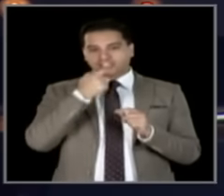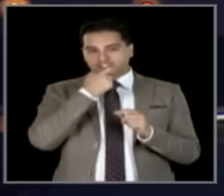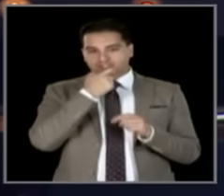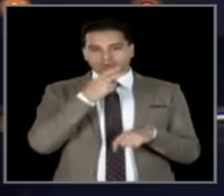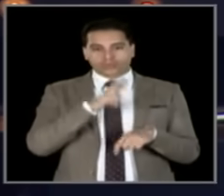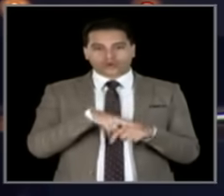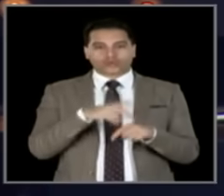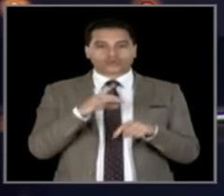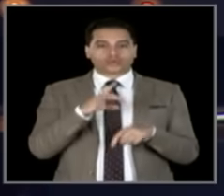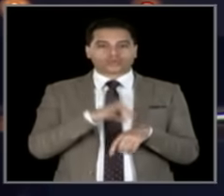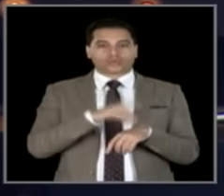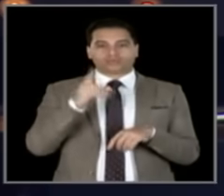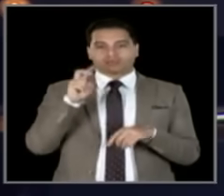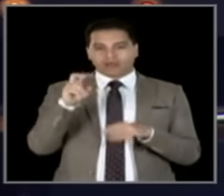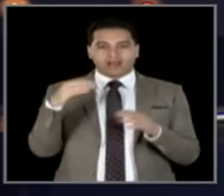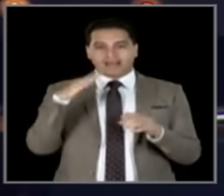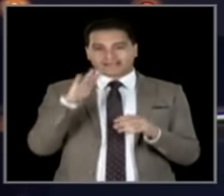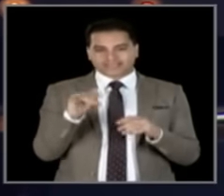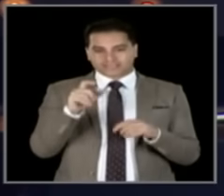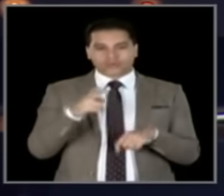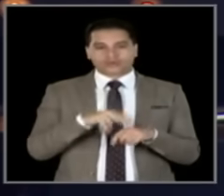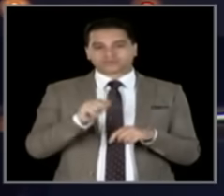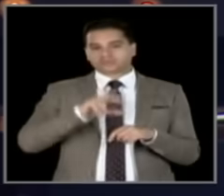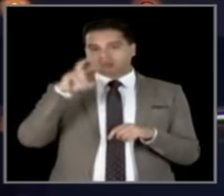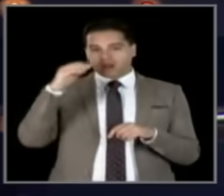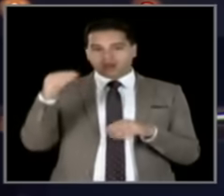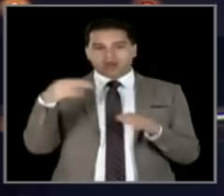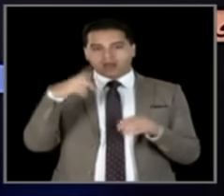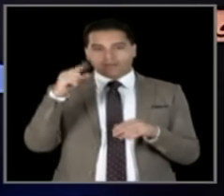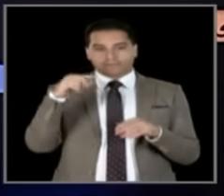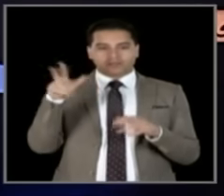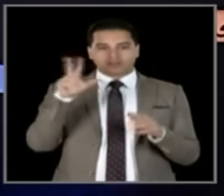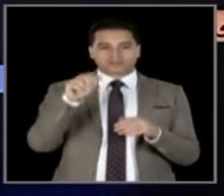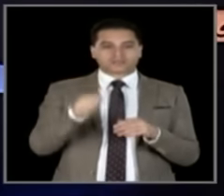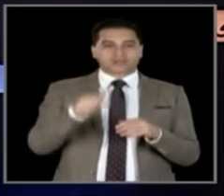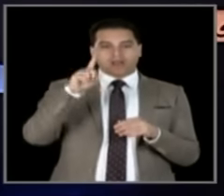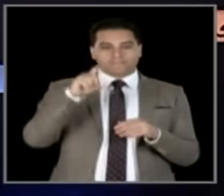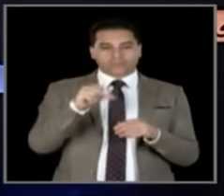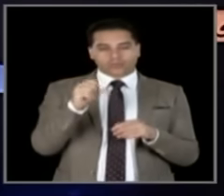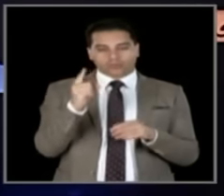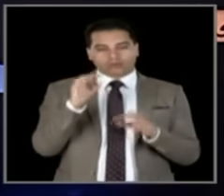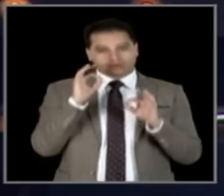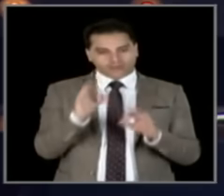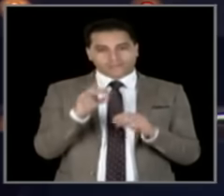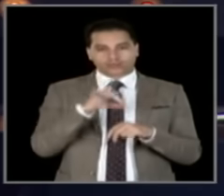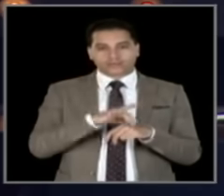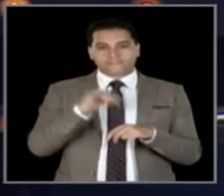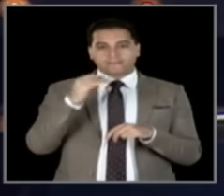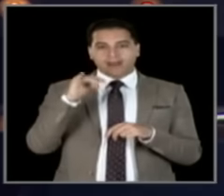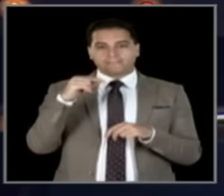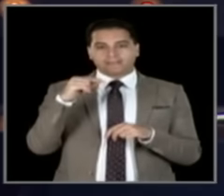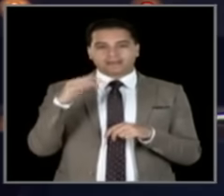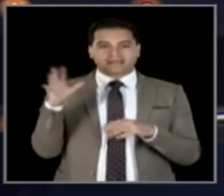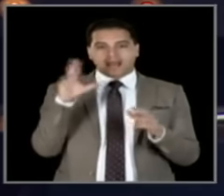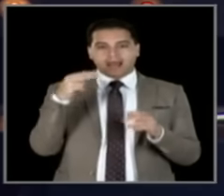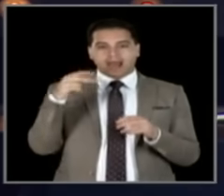شمس. لدكتور طه حسين وصلاح عبد الصبور. طبعاً دكتور محمد عناني كان ترشح لجائزة النيل